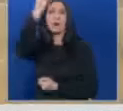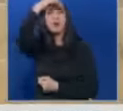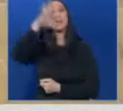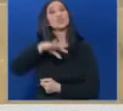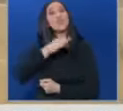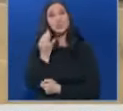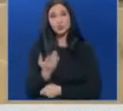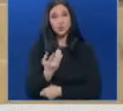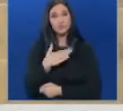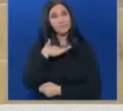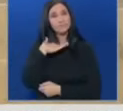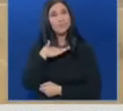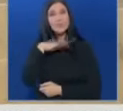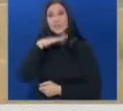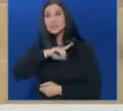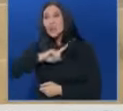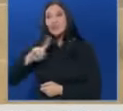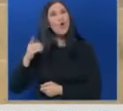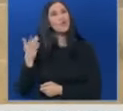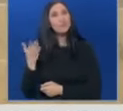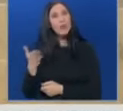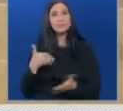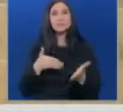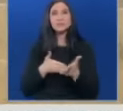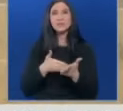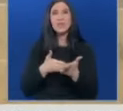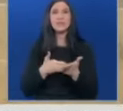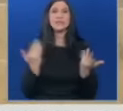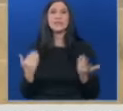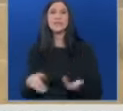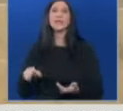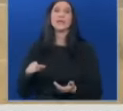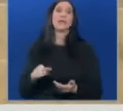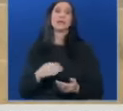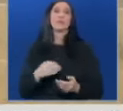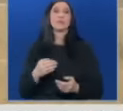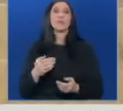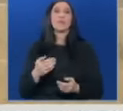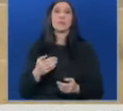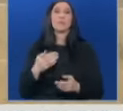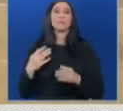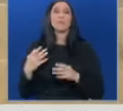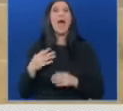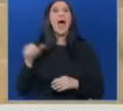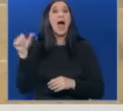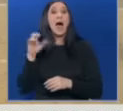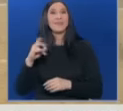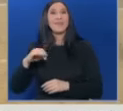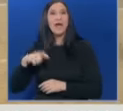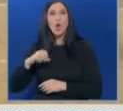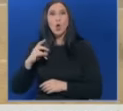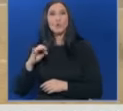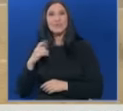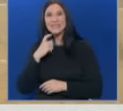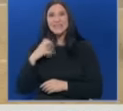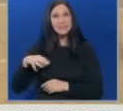случи. Стигнах се до там заради антагонизма между първите две политически сили до сега. Първата